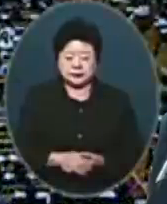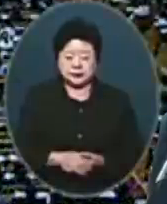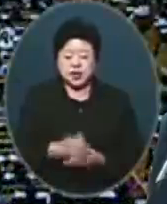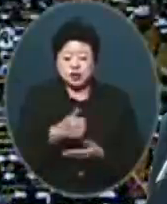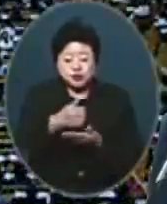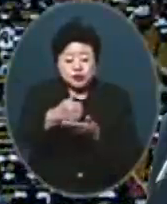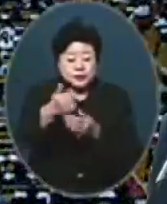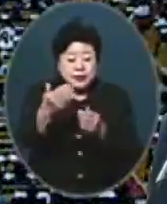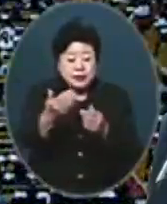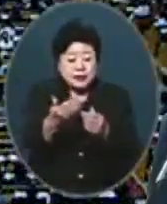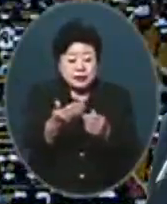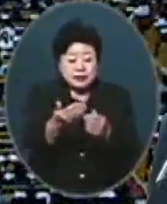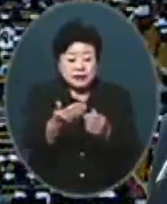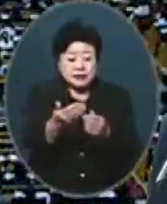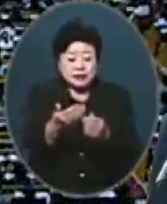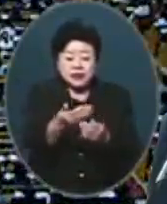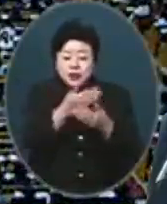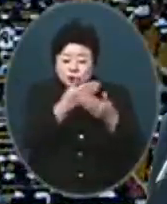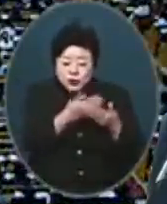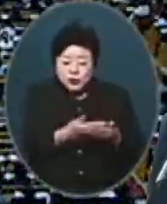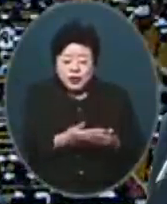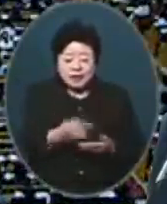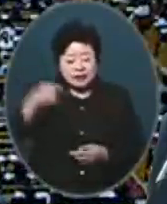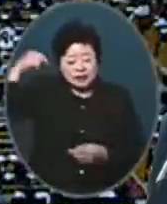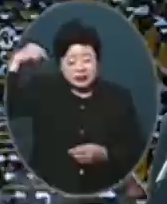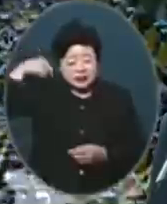주님께서 귀하게 보신